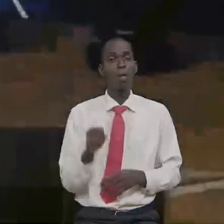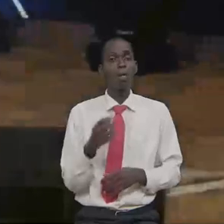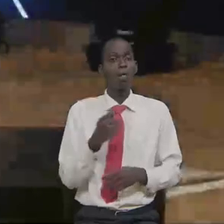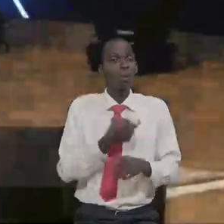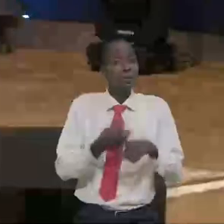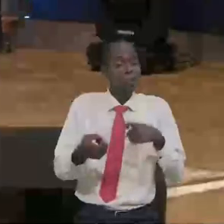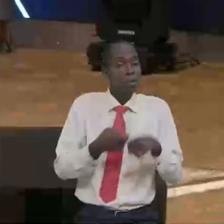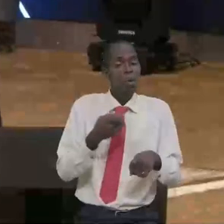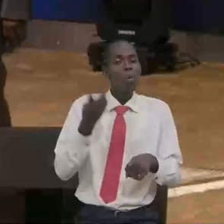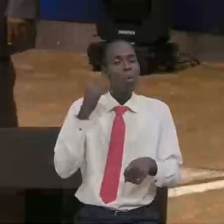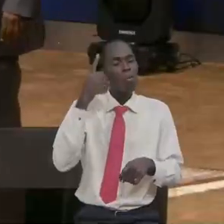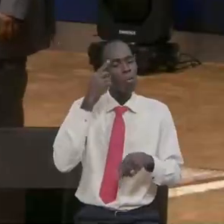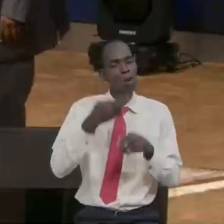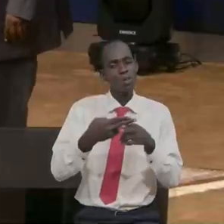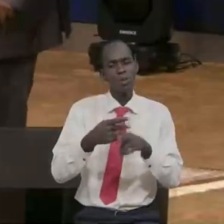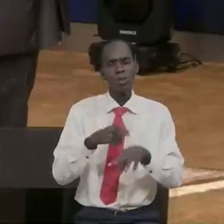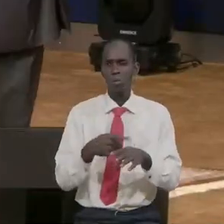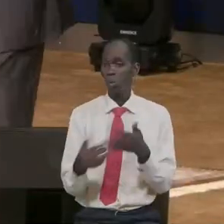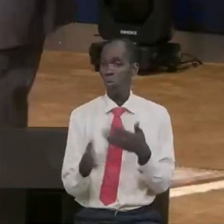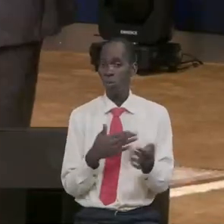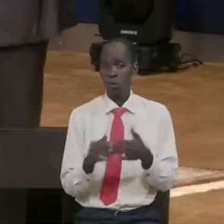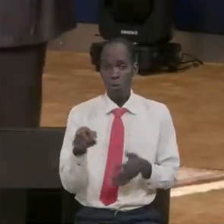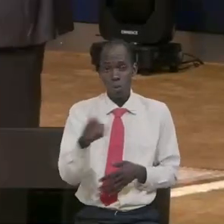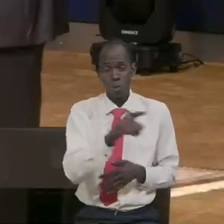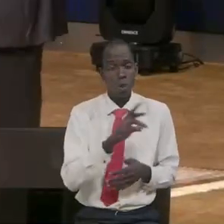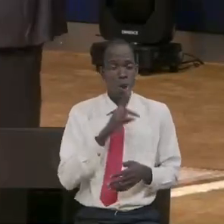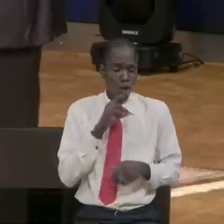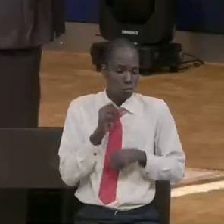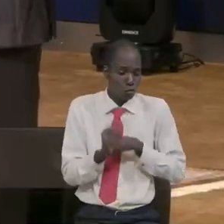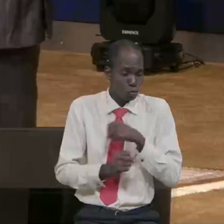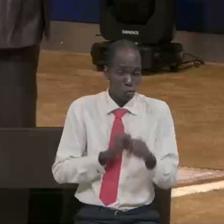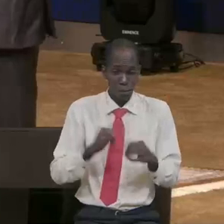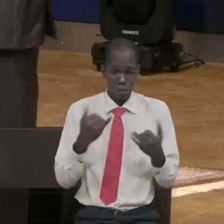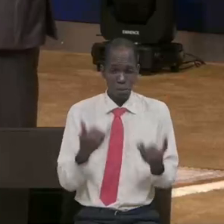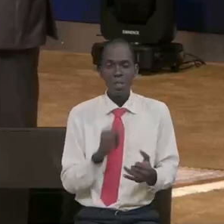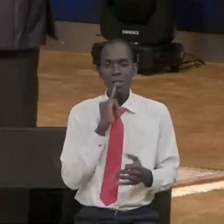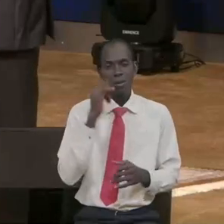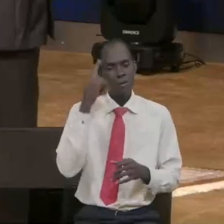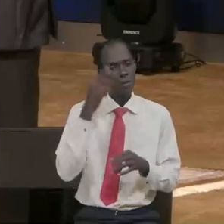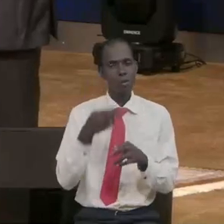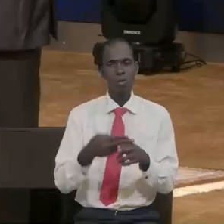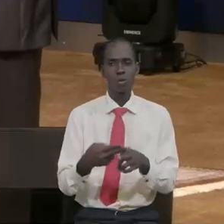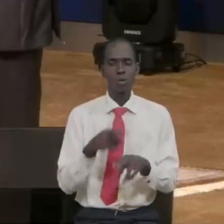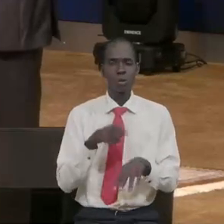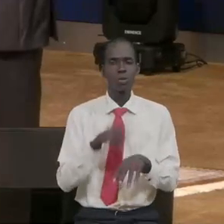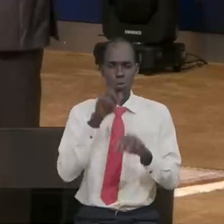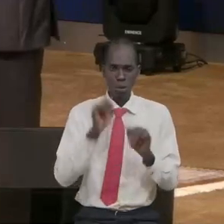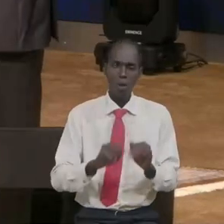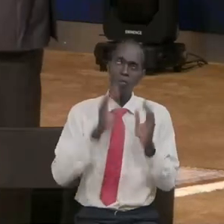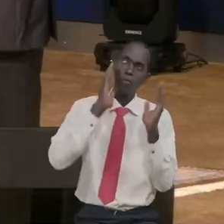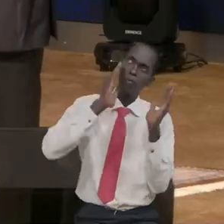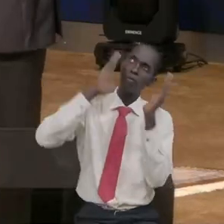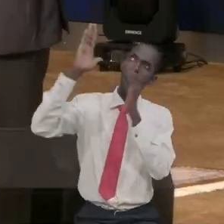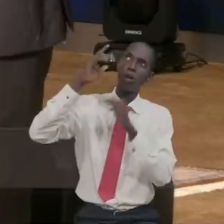était temporaire. Quel que soit ce que vous traversez, c'est temporaire. Vous pouvez regarder